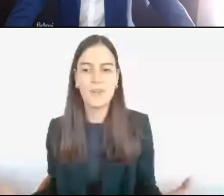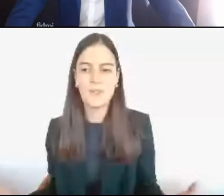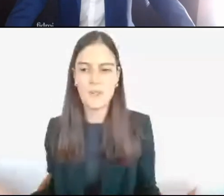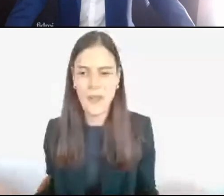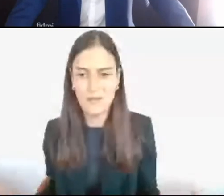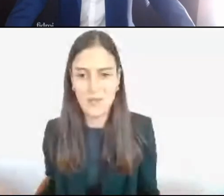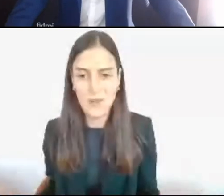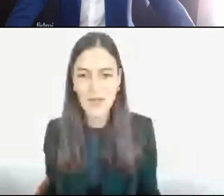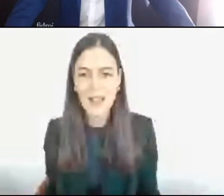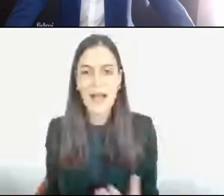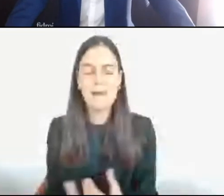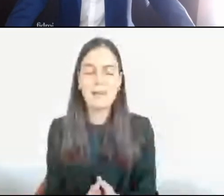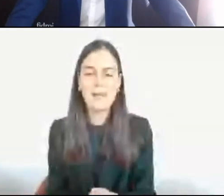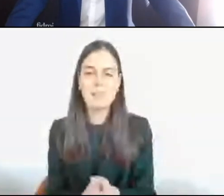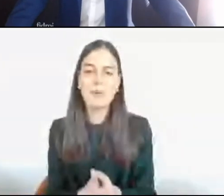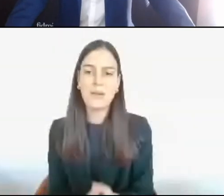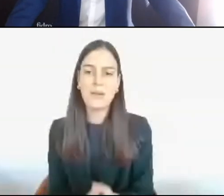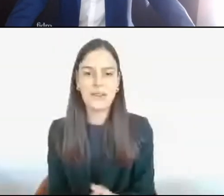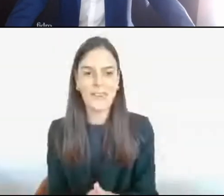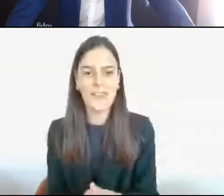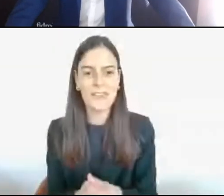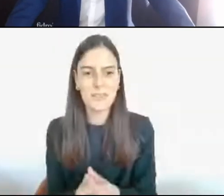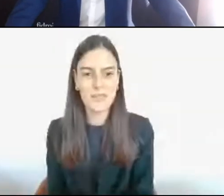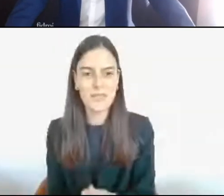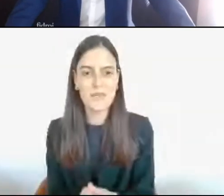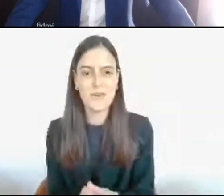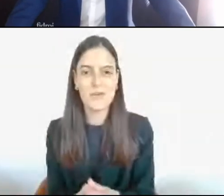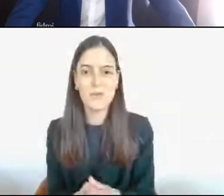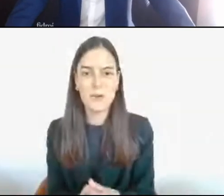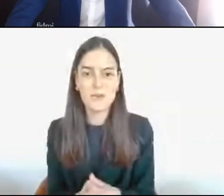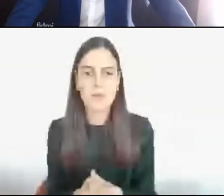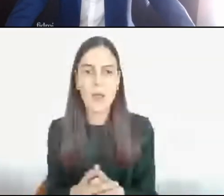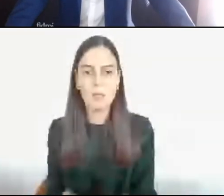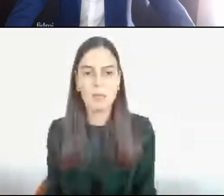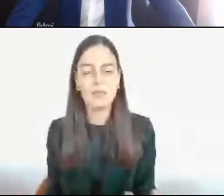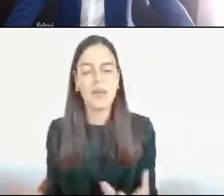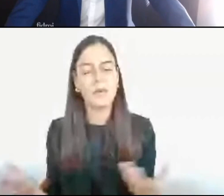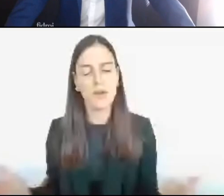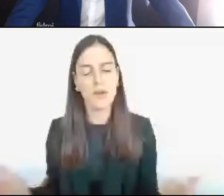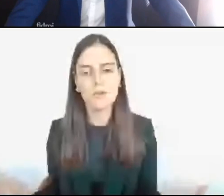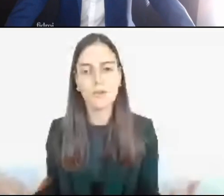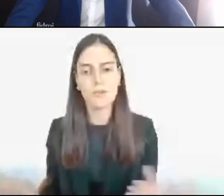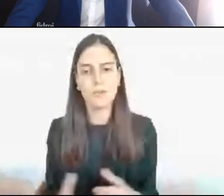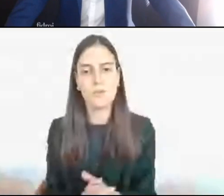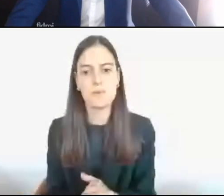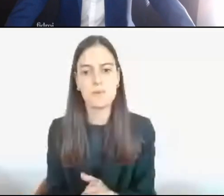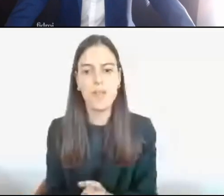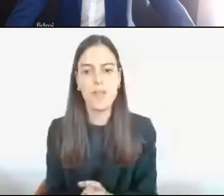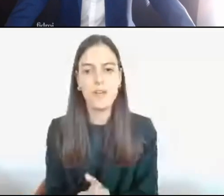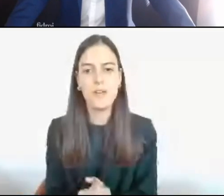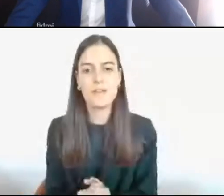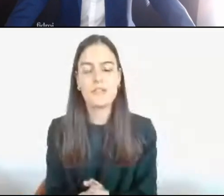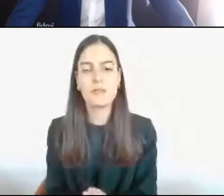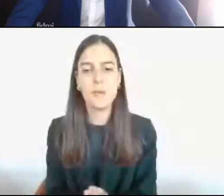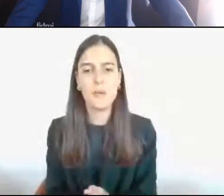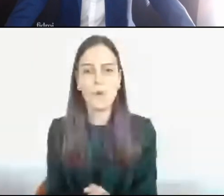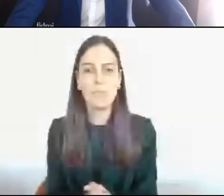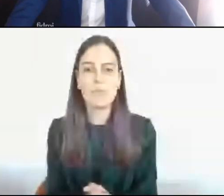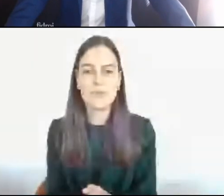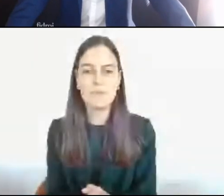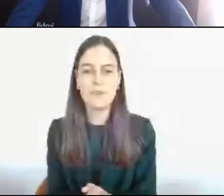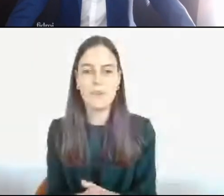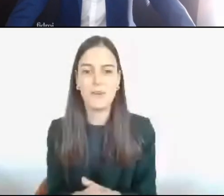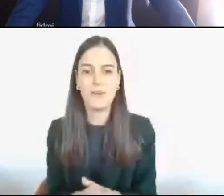tôt sera le mieux. Après, pour les retardataires et ceux qui commencent un peu plus tard, il y aura toujours des solutions qui